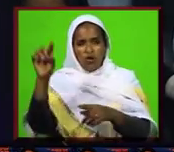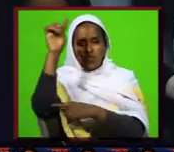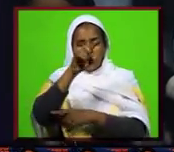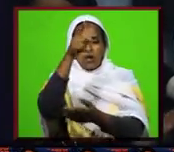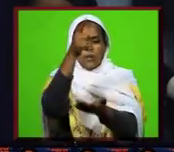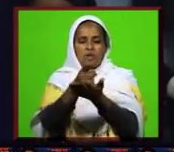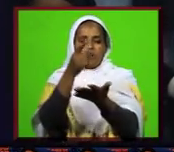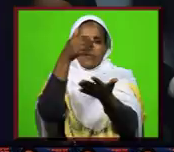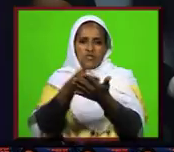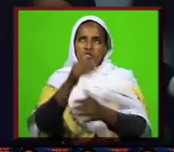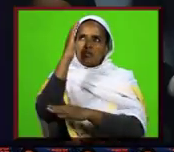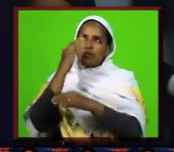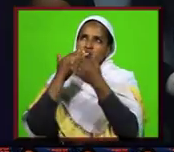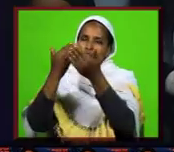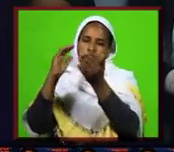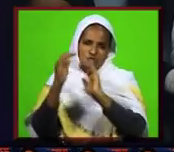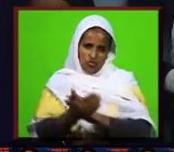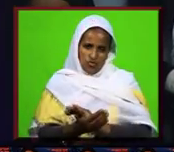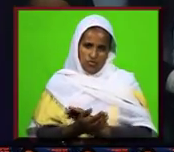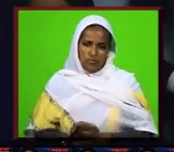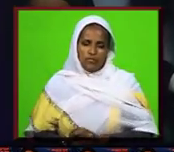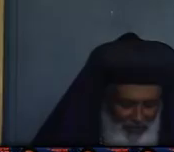እግዚአብሔር የተመሰገነ ይሁን።